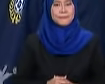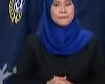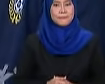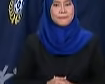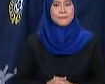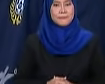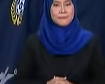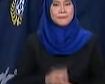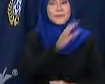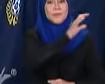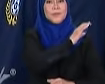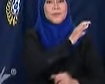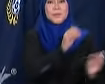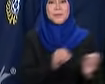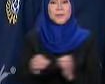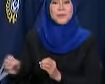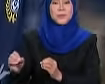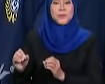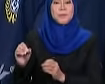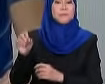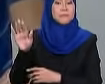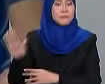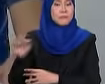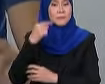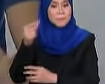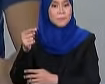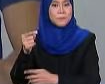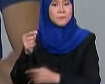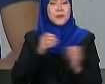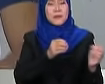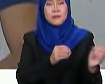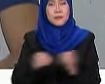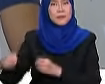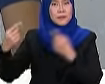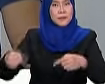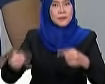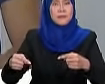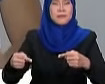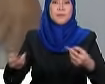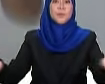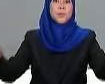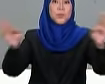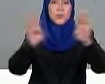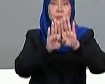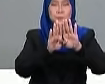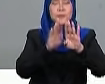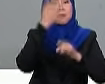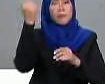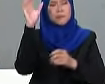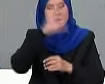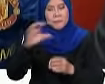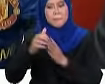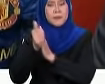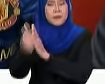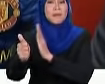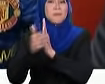Hai pengurus si penganjur premji kitingan berkata penghancuran pertandingan secara tertutup itu bertujuan Mencari Bakat